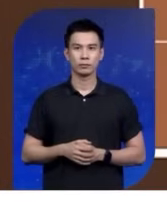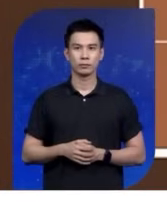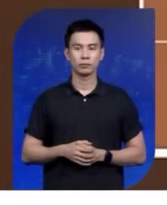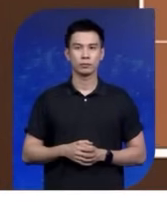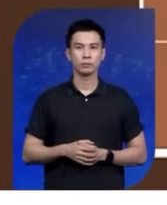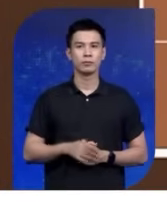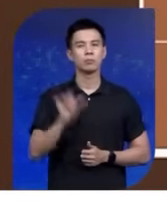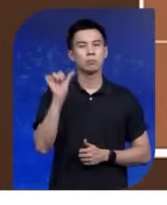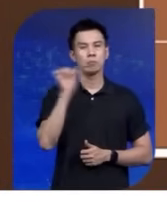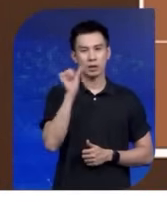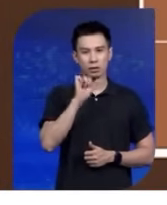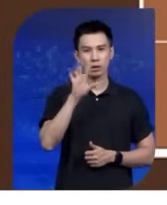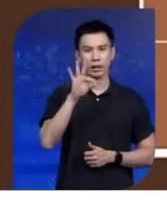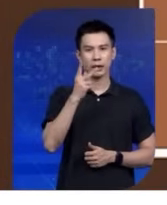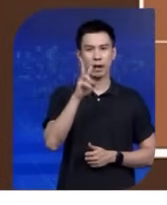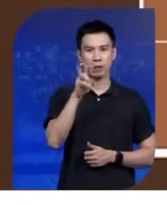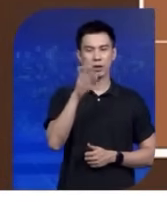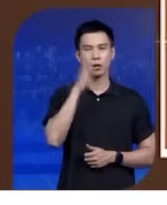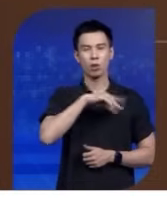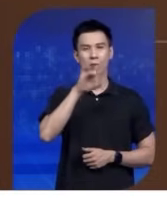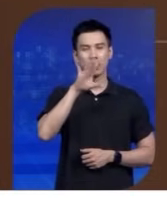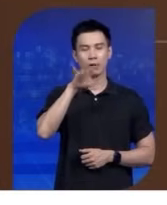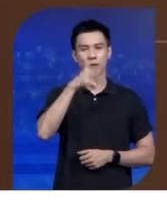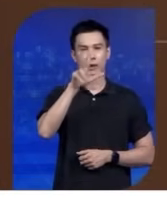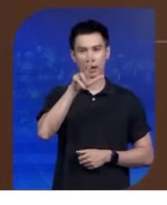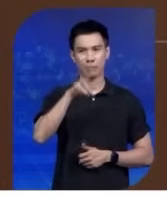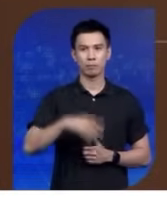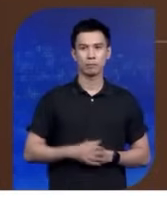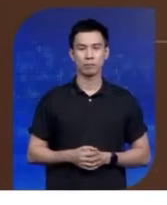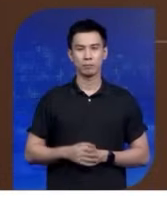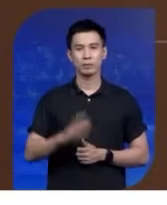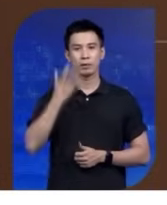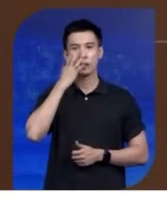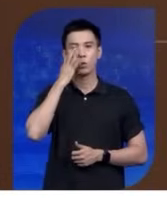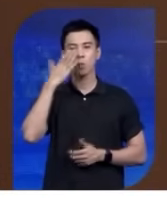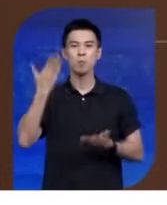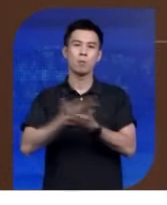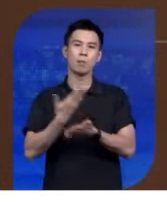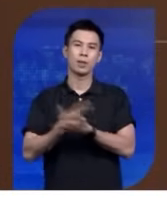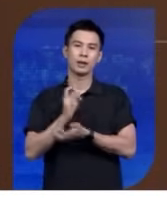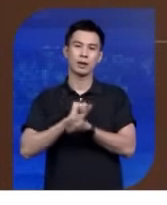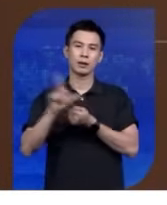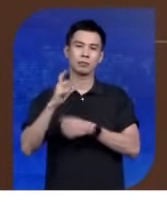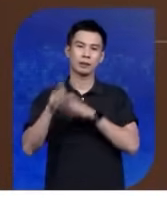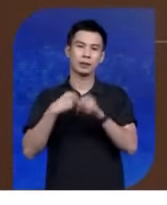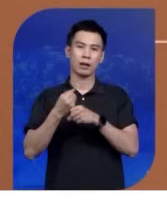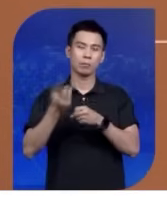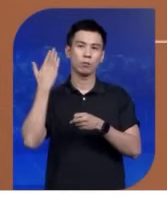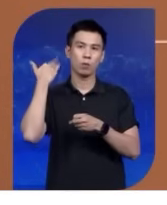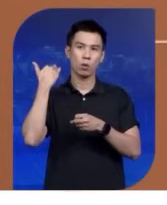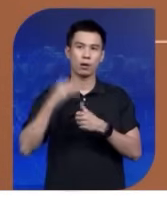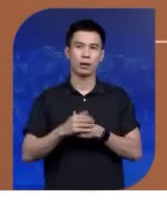nhiệt trung bình của thế kỷ 20 và Xô đổ mức nhiệt cao kỷ lục mới vừa thiết lập vào tháng 7 năm ngoái nhìn hơn